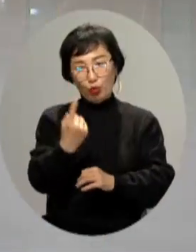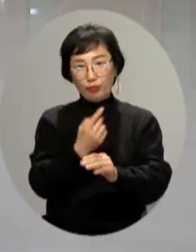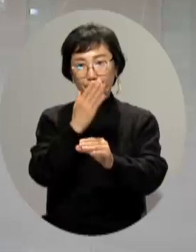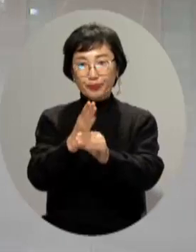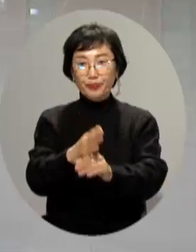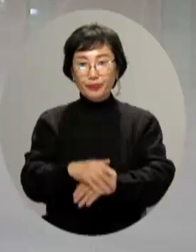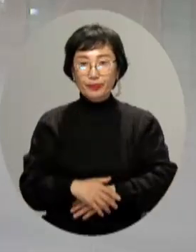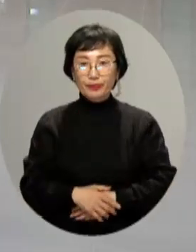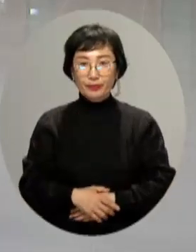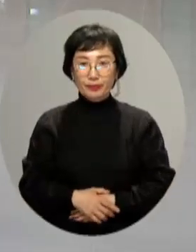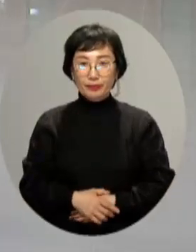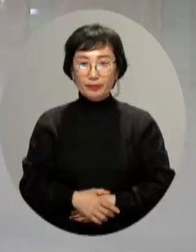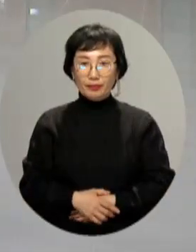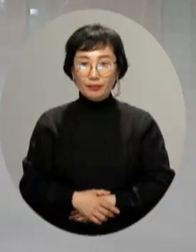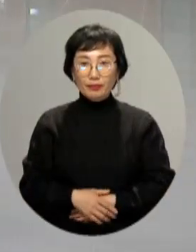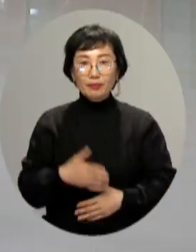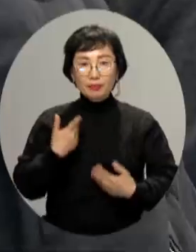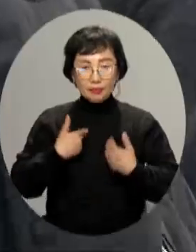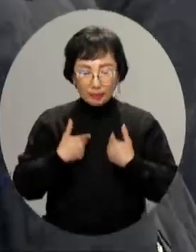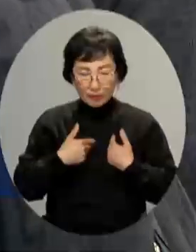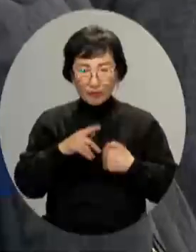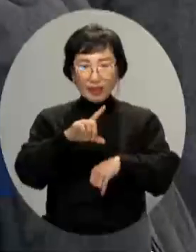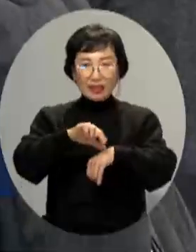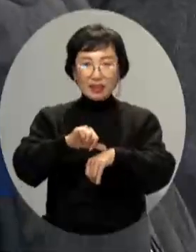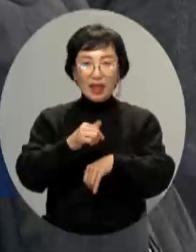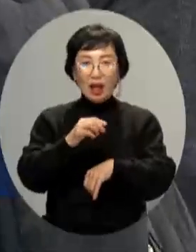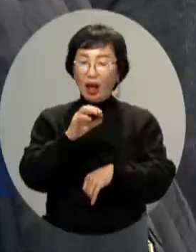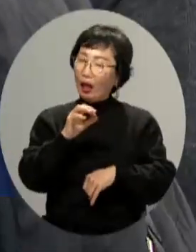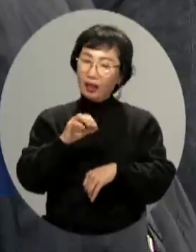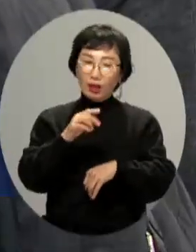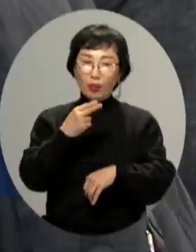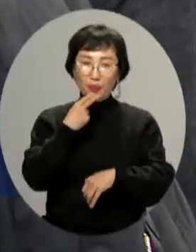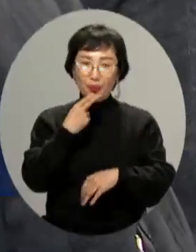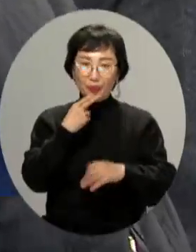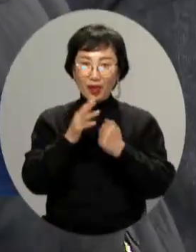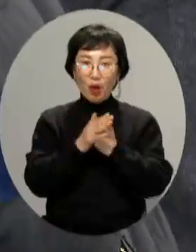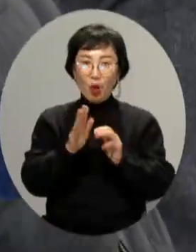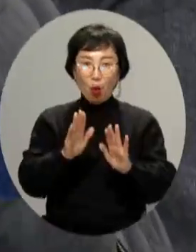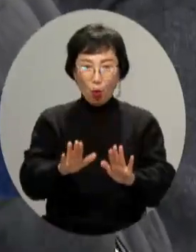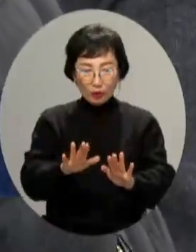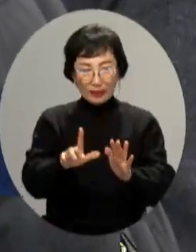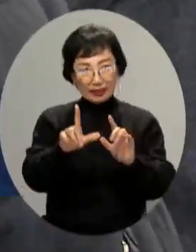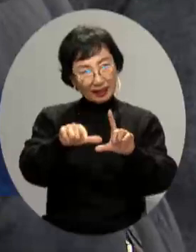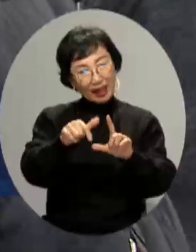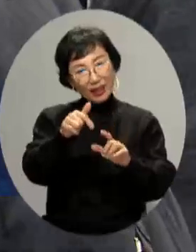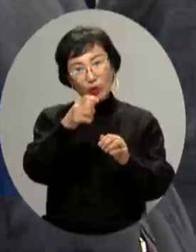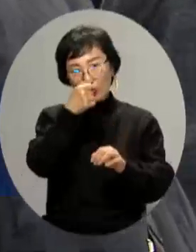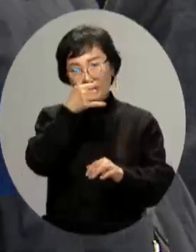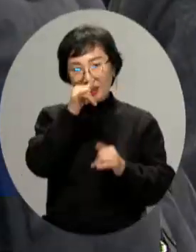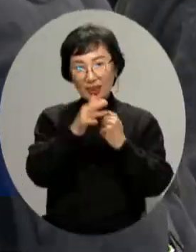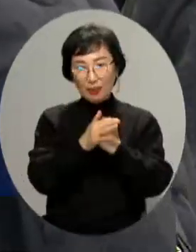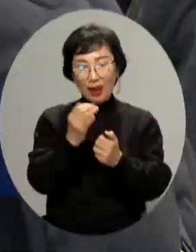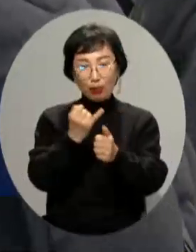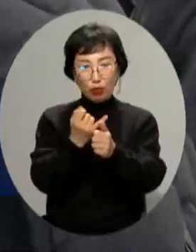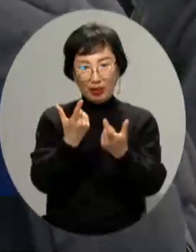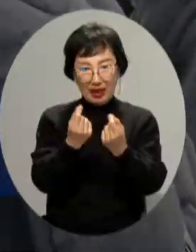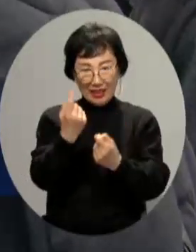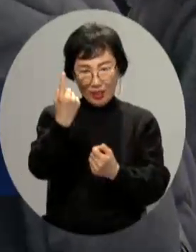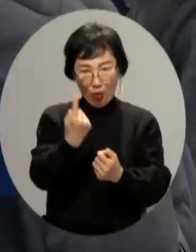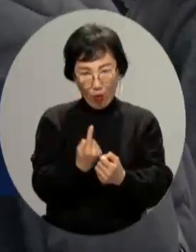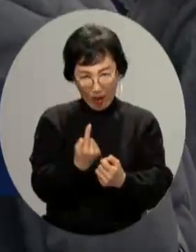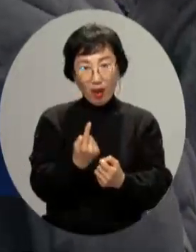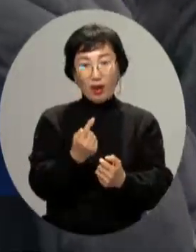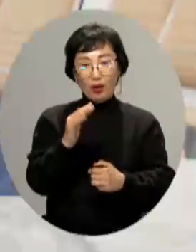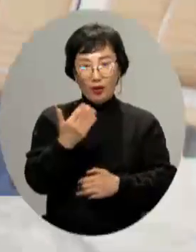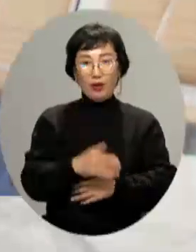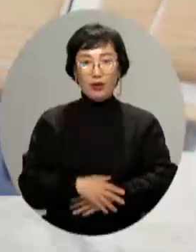있습니다. 바빠서 시간이 안 됐어요. 아. 예, 오늘 오프라서 그나마 남편이랑 같이 맞춰서